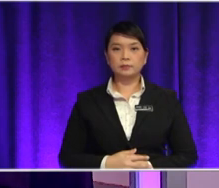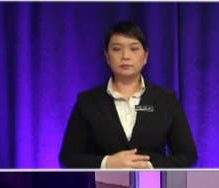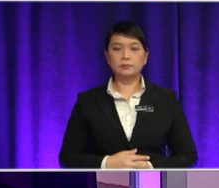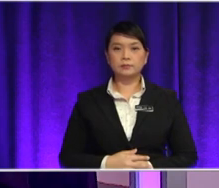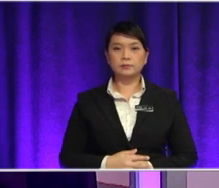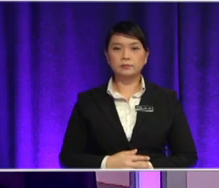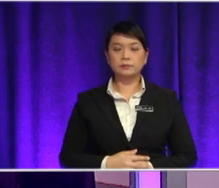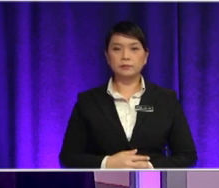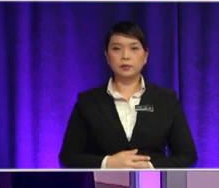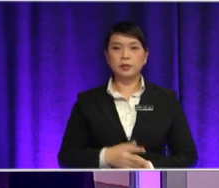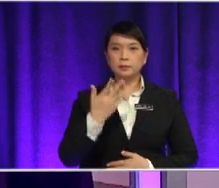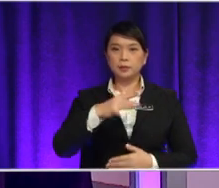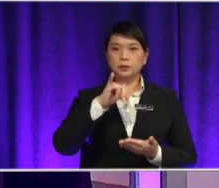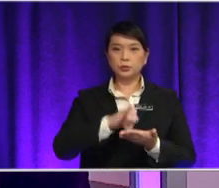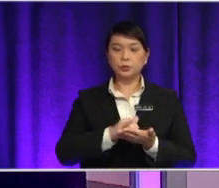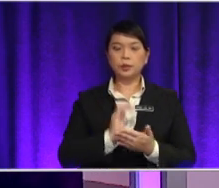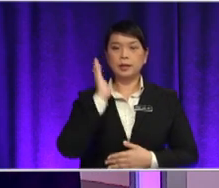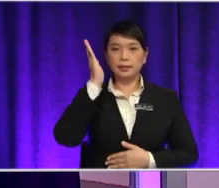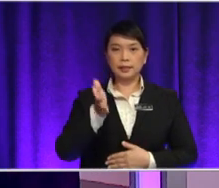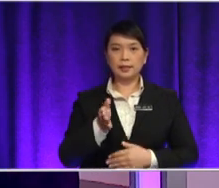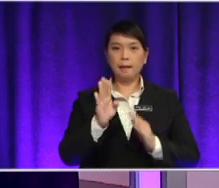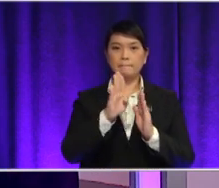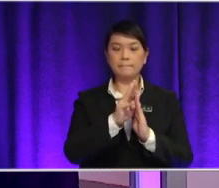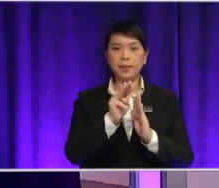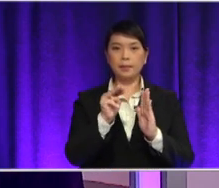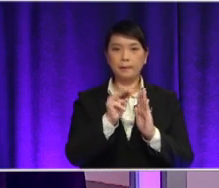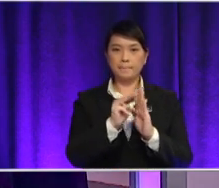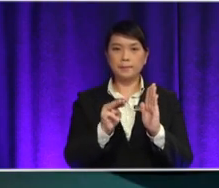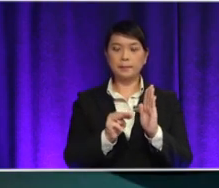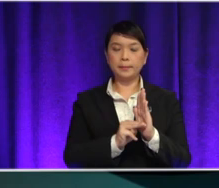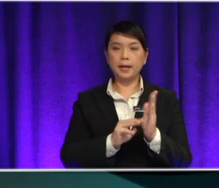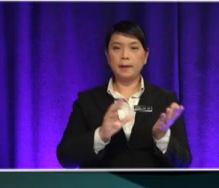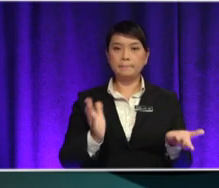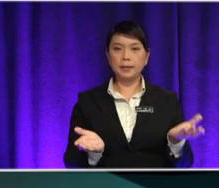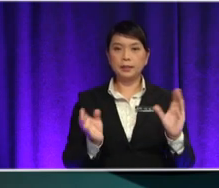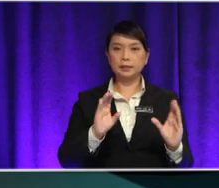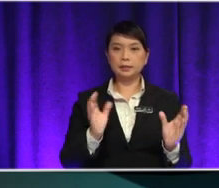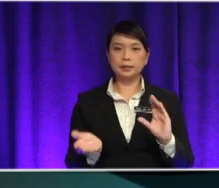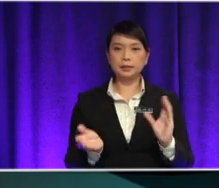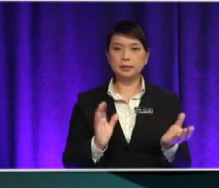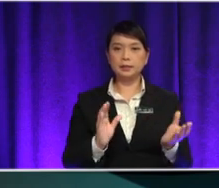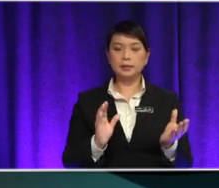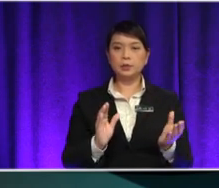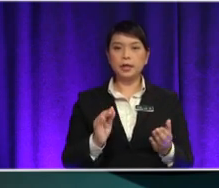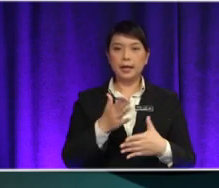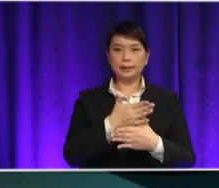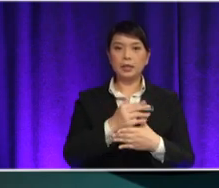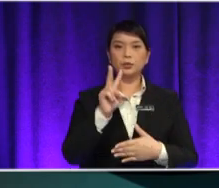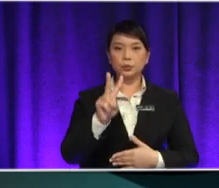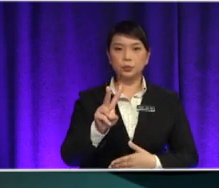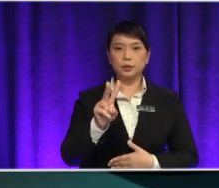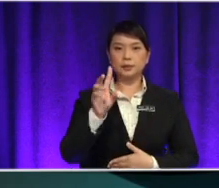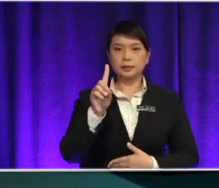kedua adalah membanding dan mentafsir serakan dua atau lebih set data terkumpul